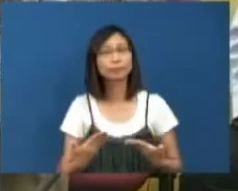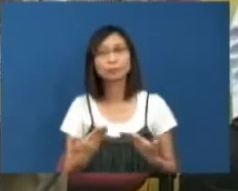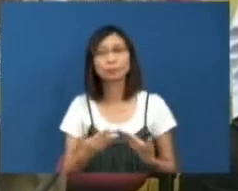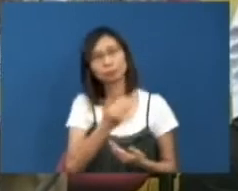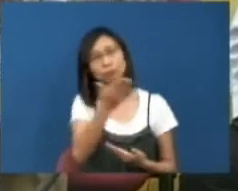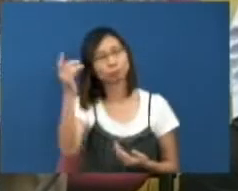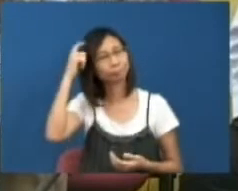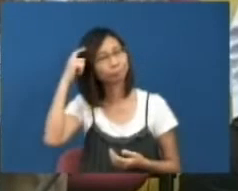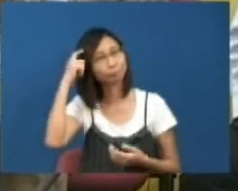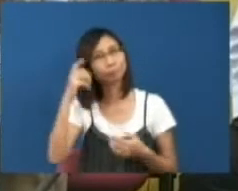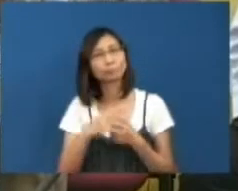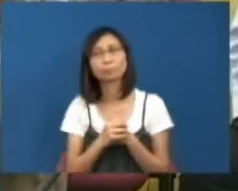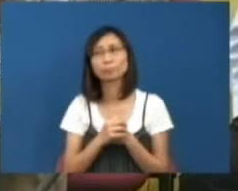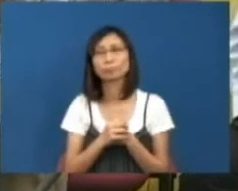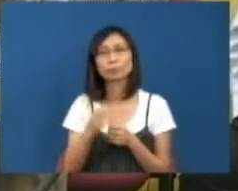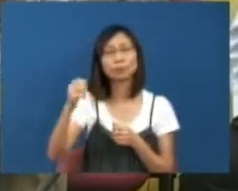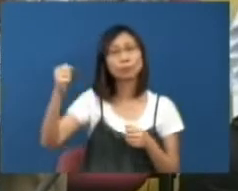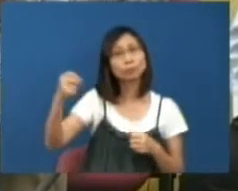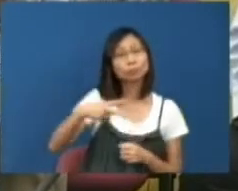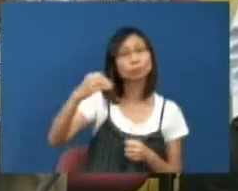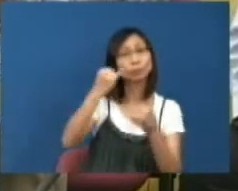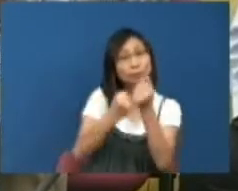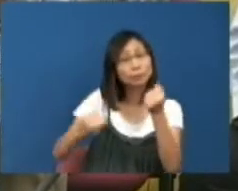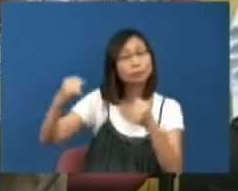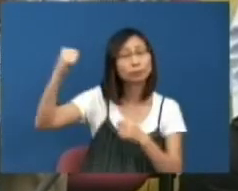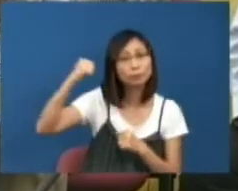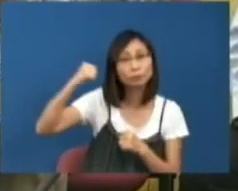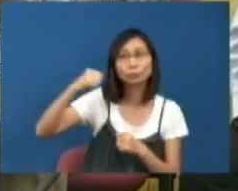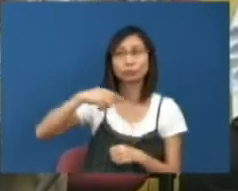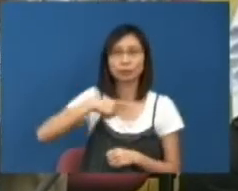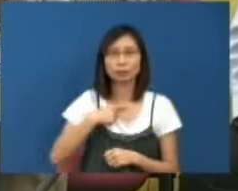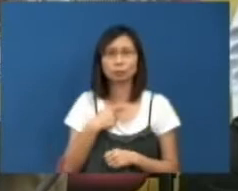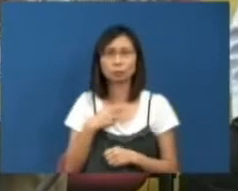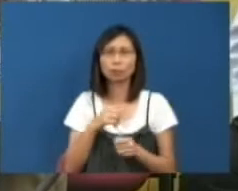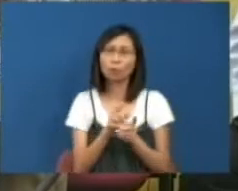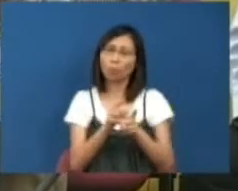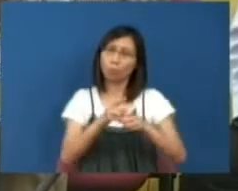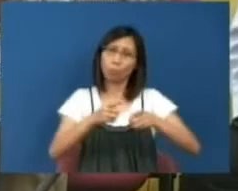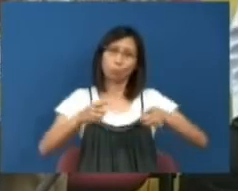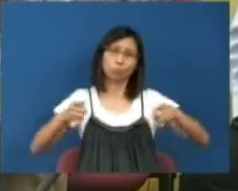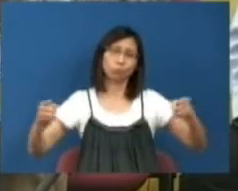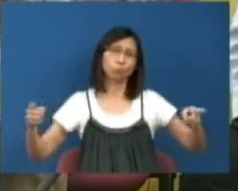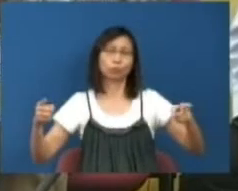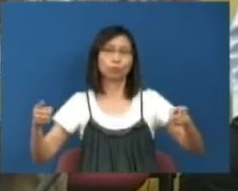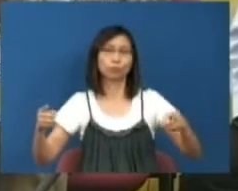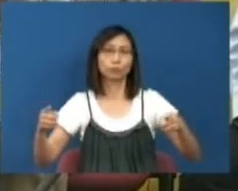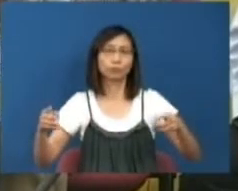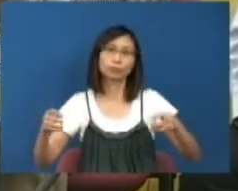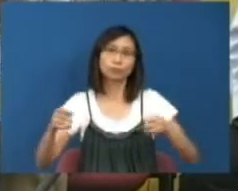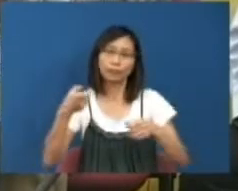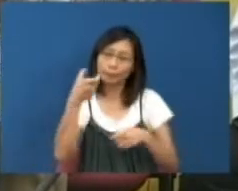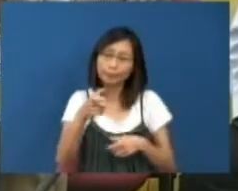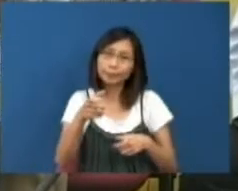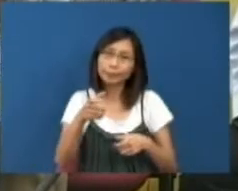知咧，呢個再生能源咧，仲係要好長嘅時間咧，至翻到本嚇、 嗯。 不過